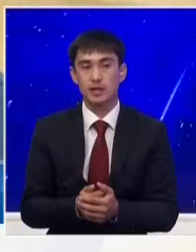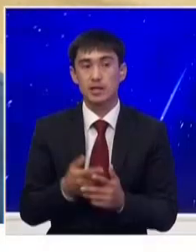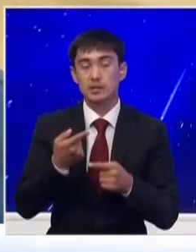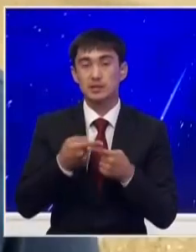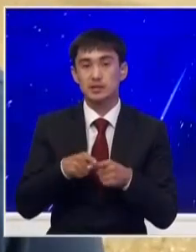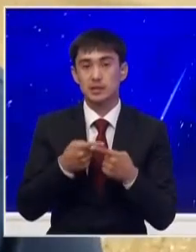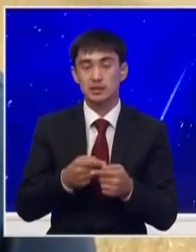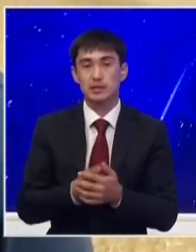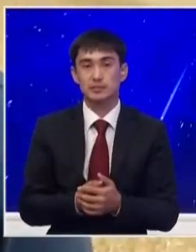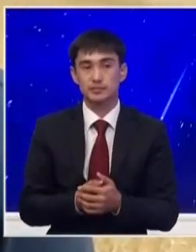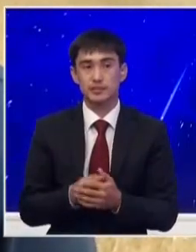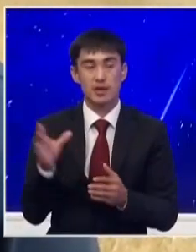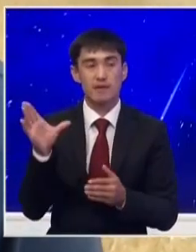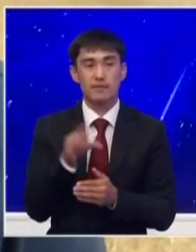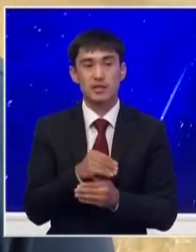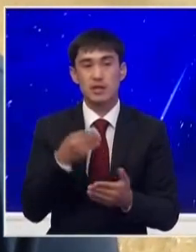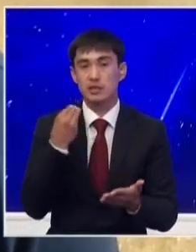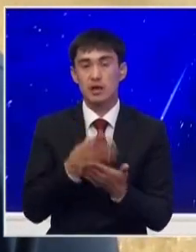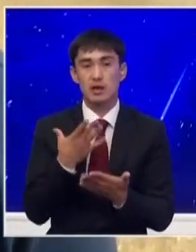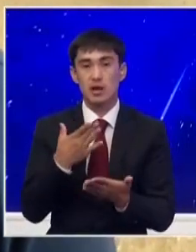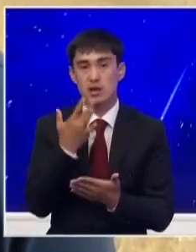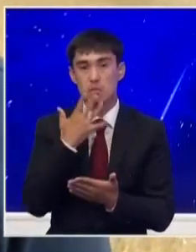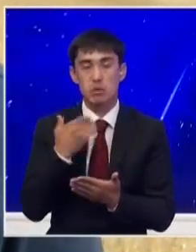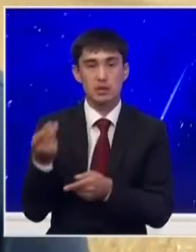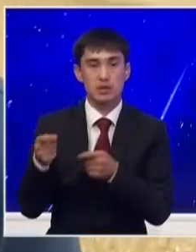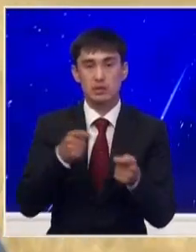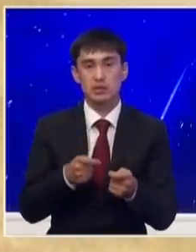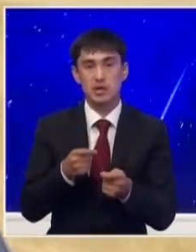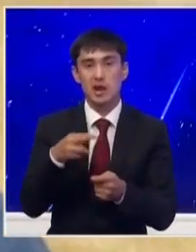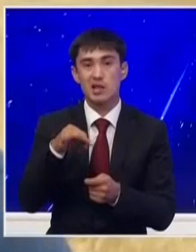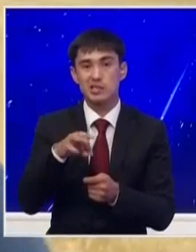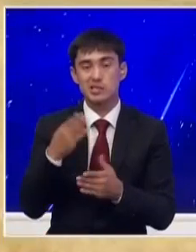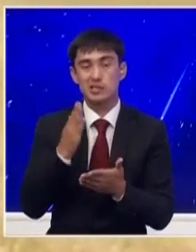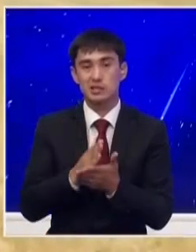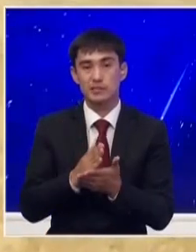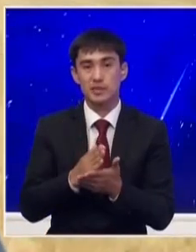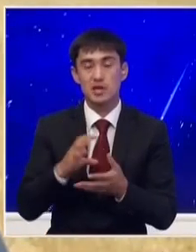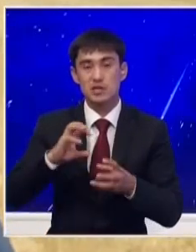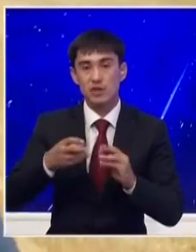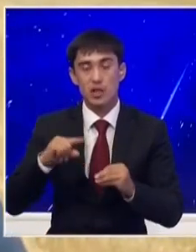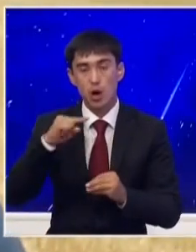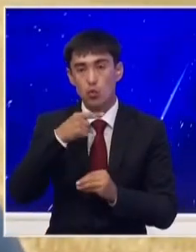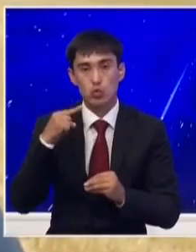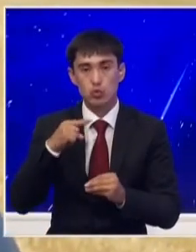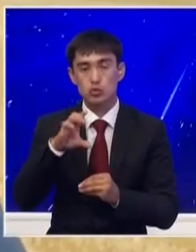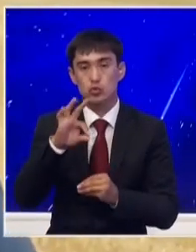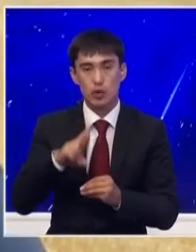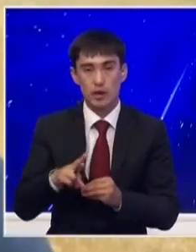Техника вся дорогая, импортная. В основном вся в лизинге. Свекла, кукуруза,